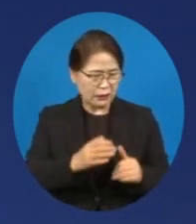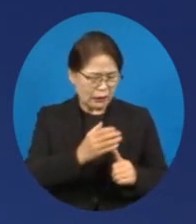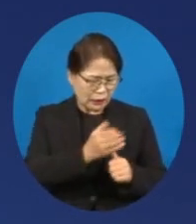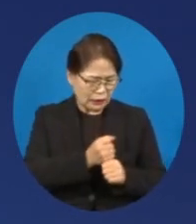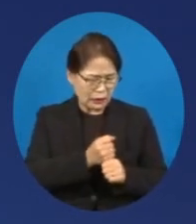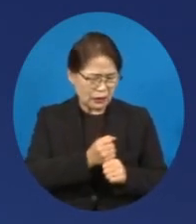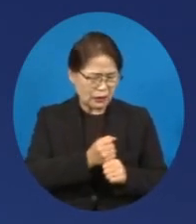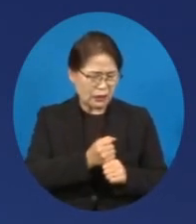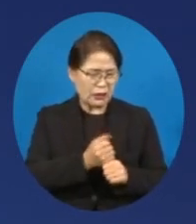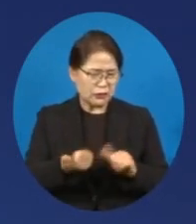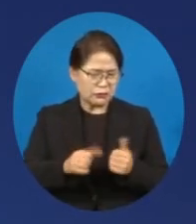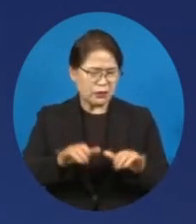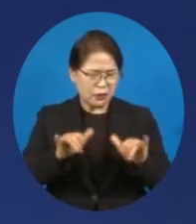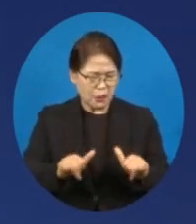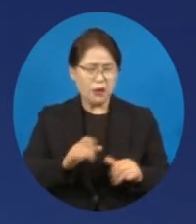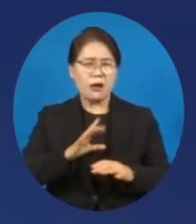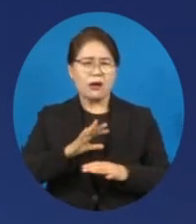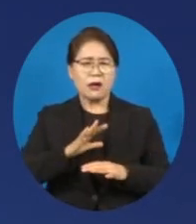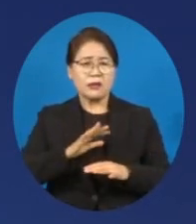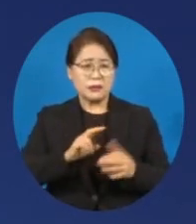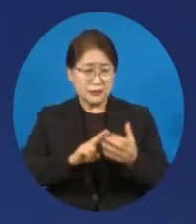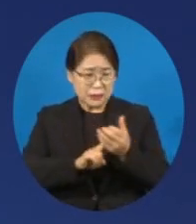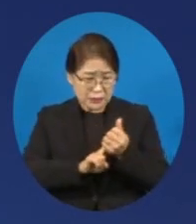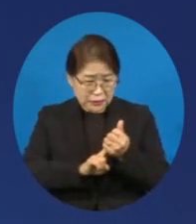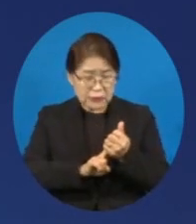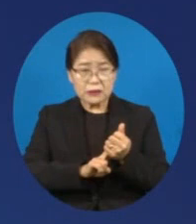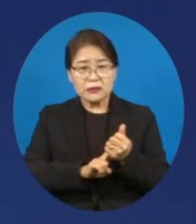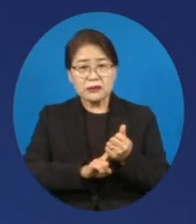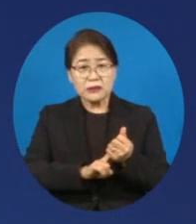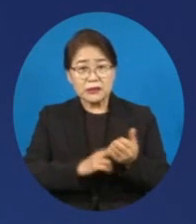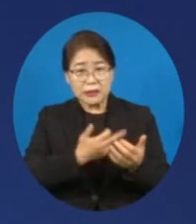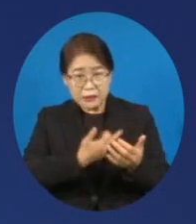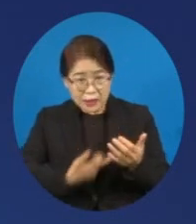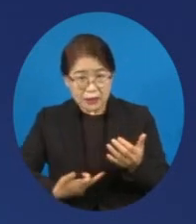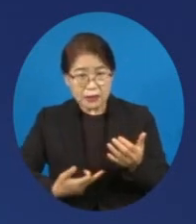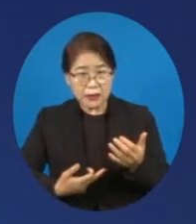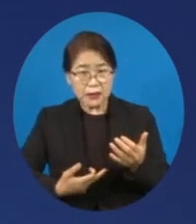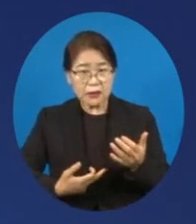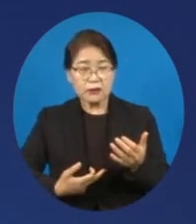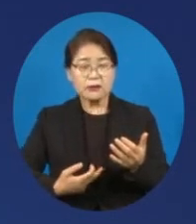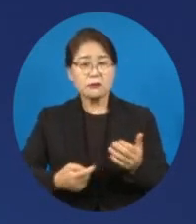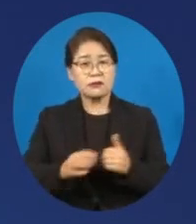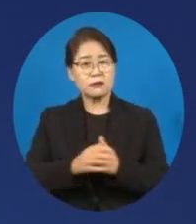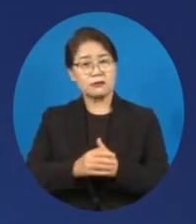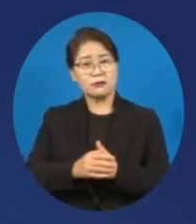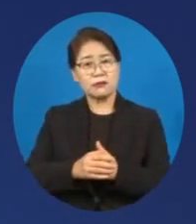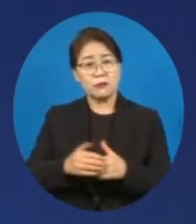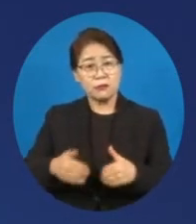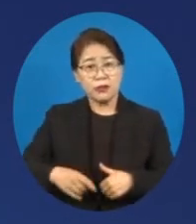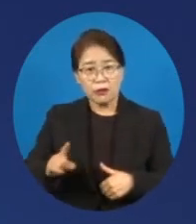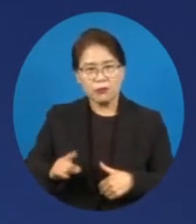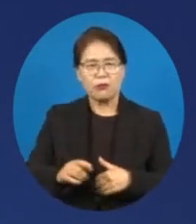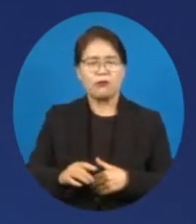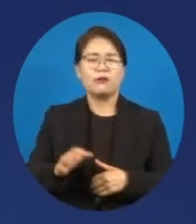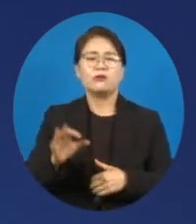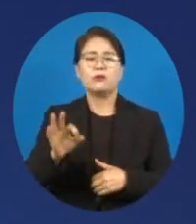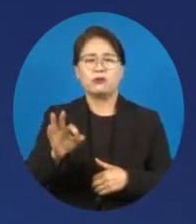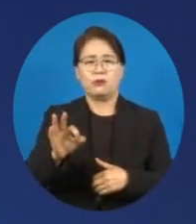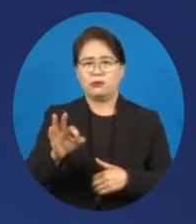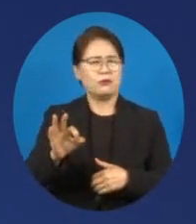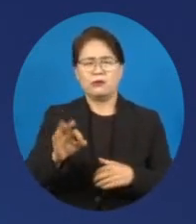봐서 두려워 떨고 숨어 있는 그 제자들에게 필요한 것은 돈이 아닙니다 돈이 있으면 무슨 소용이 있어요